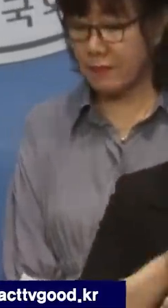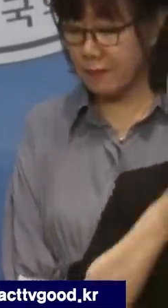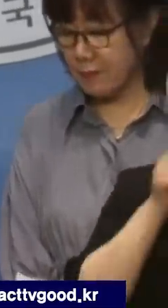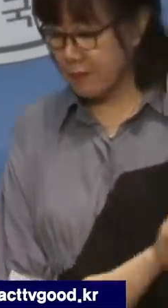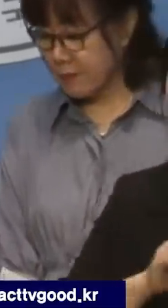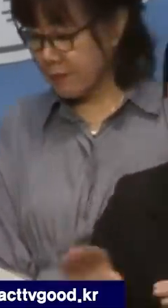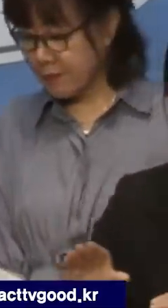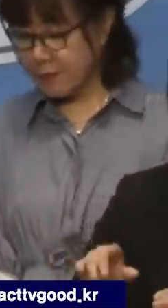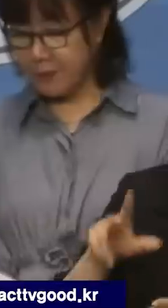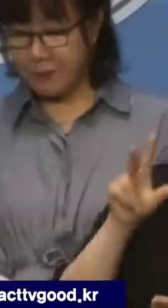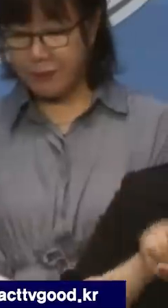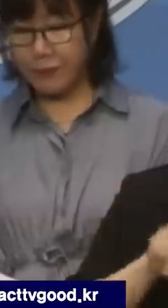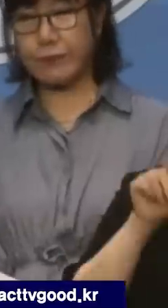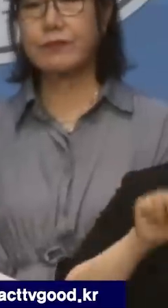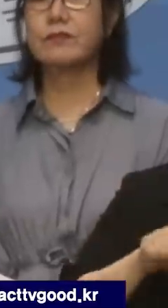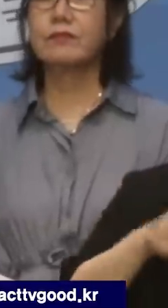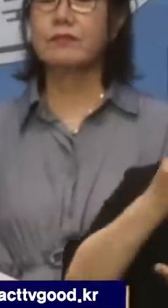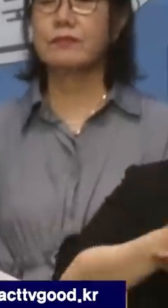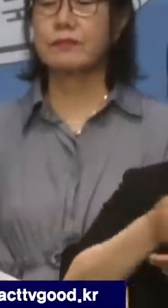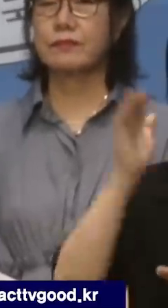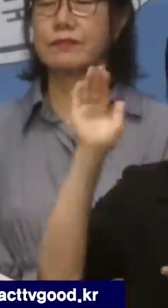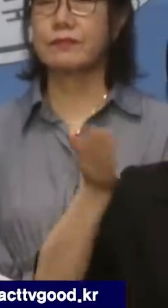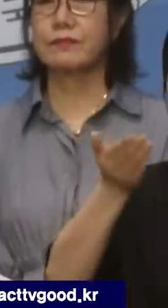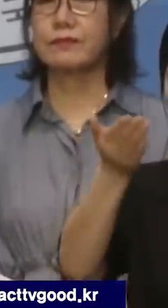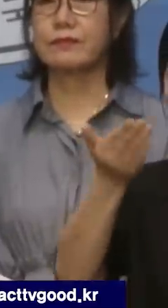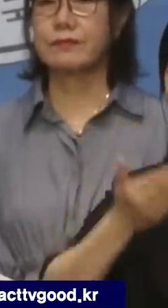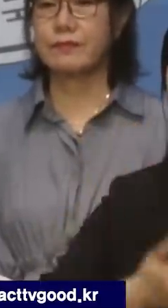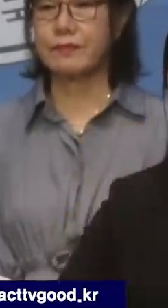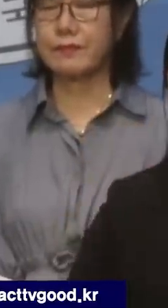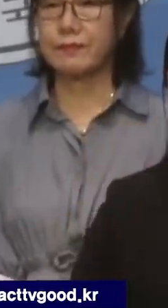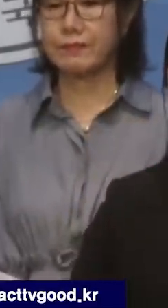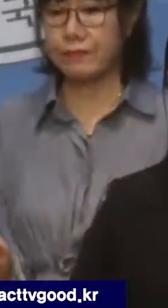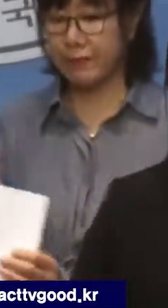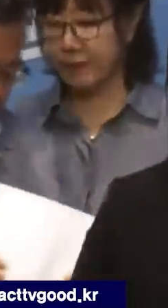오염수 투기 문제점에 대해서 규탄 발언을 해주시겠습니다.